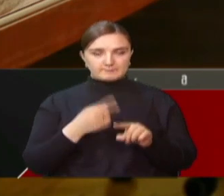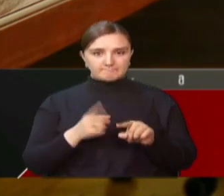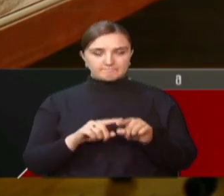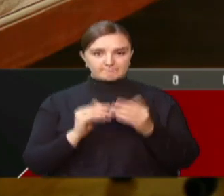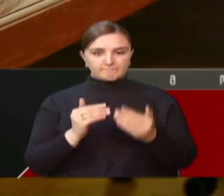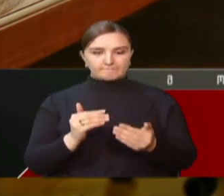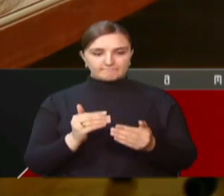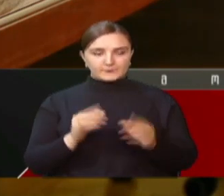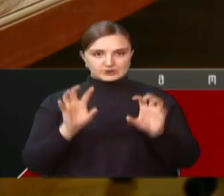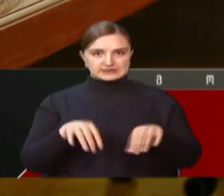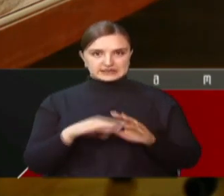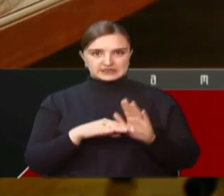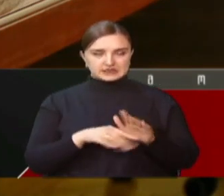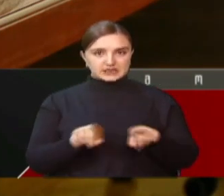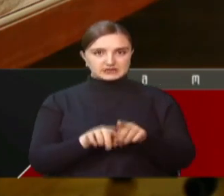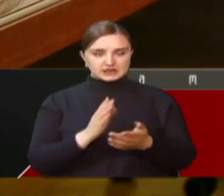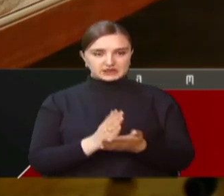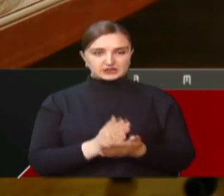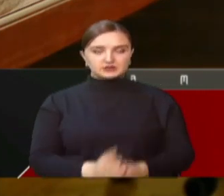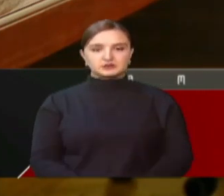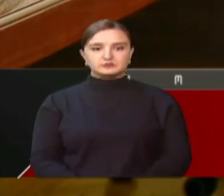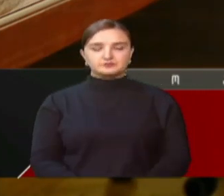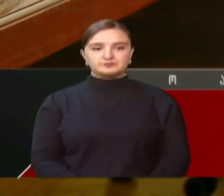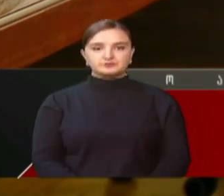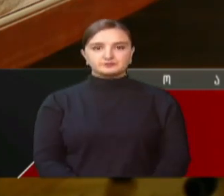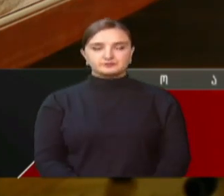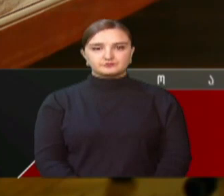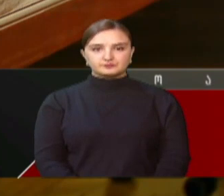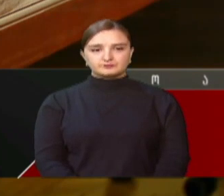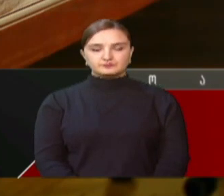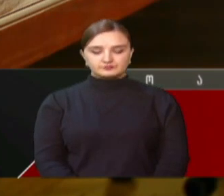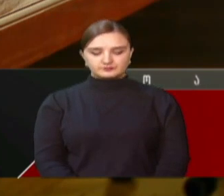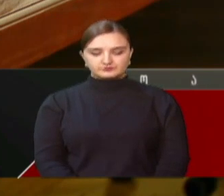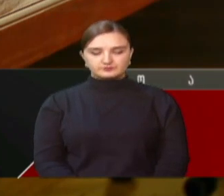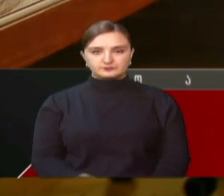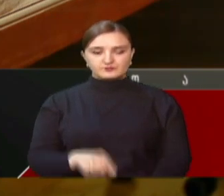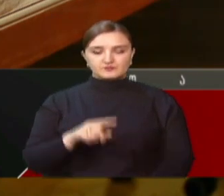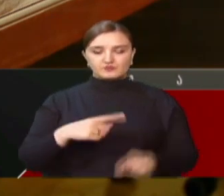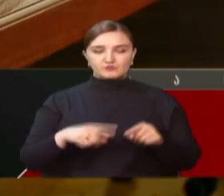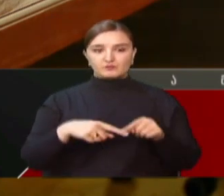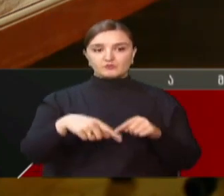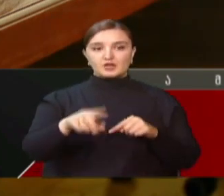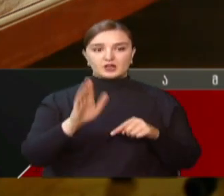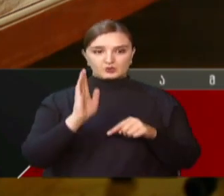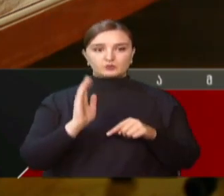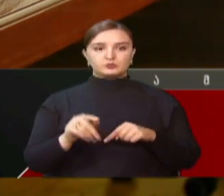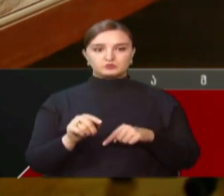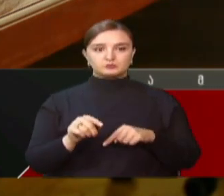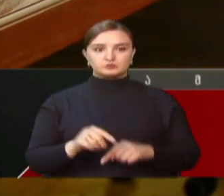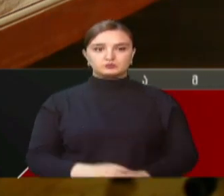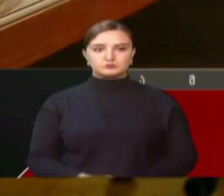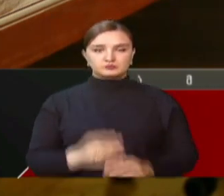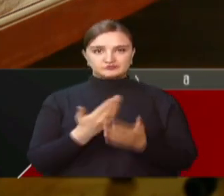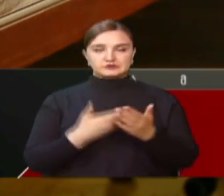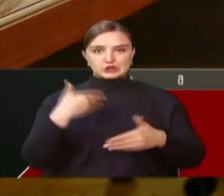რეგლამენტის დანაწესი ასეთი არის. შესაბამისად, მე ვფიქრობ, რომ უახლოეს მომავალში ჩვენ შეუდგებით